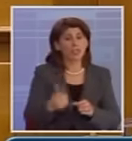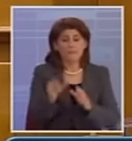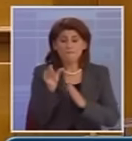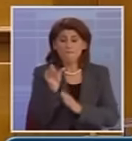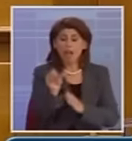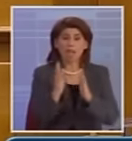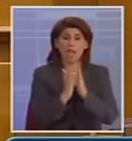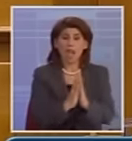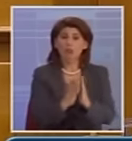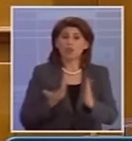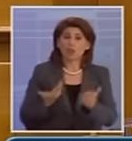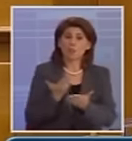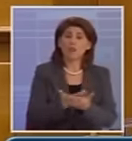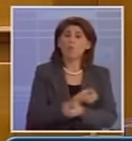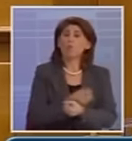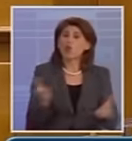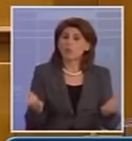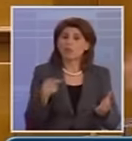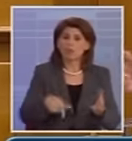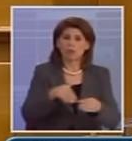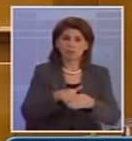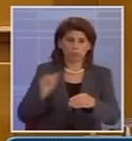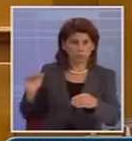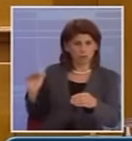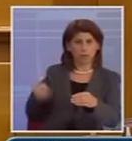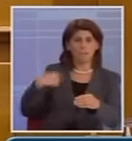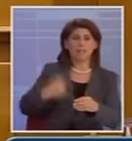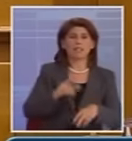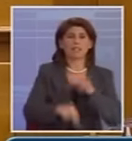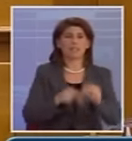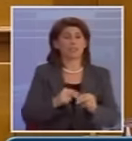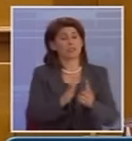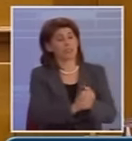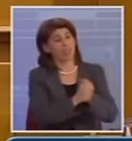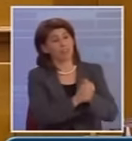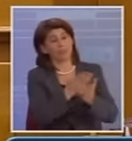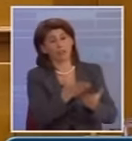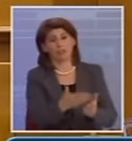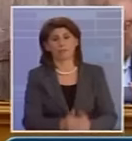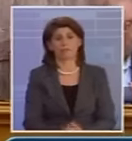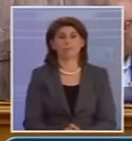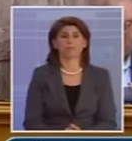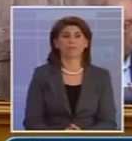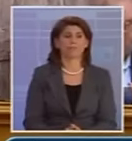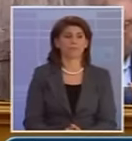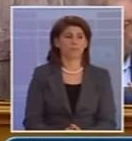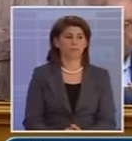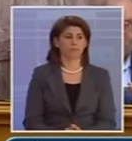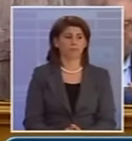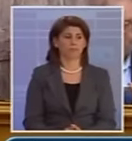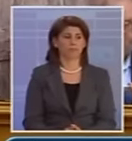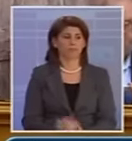φακέλους για να υποβάλουν προσφορές και έφυγαν όλοι μετά τις εκλογές. Συγχαρητήρια. Όμως μόνο μια οικονομία